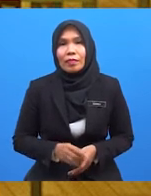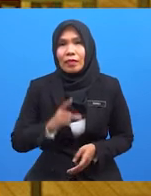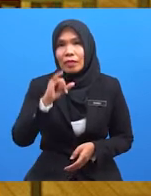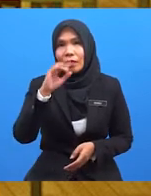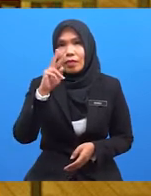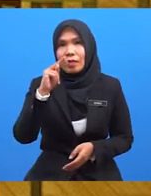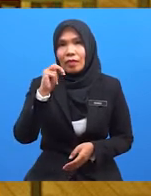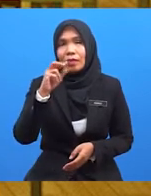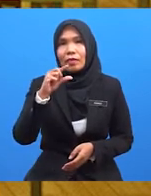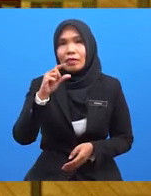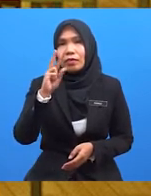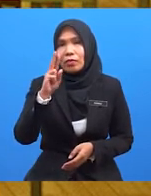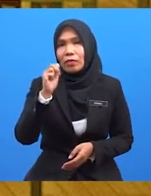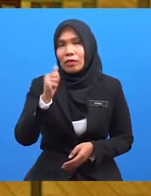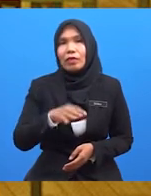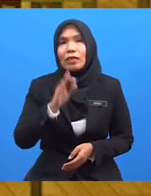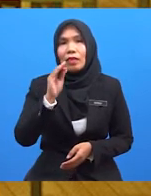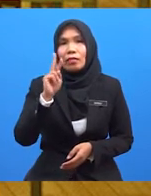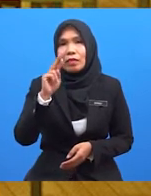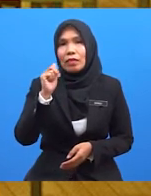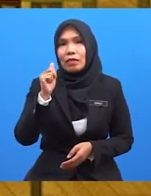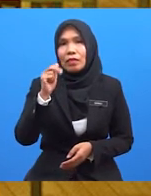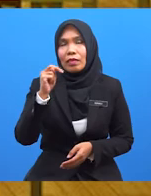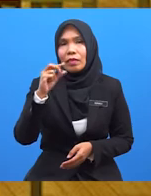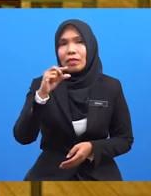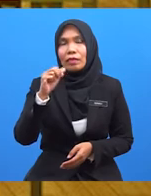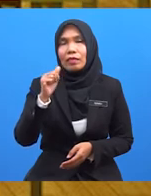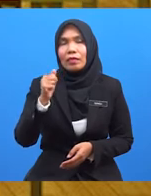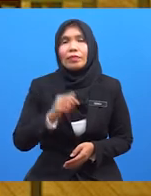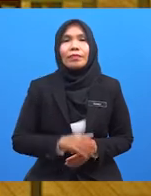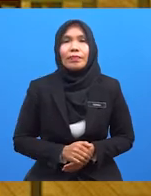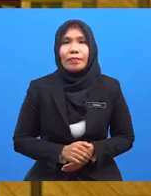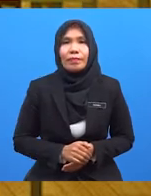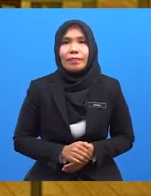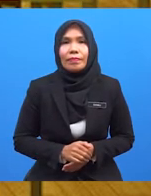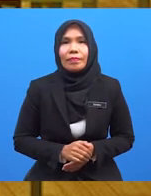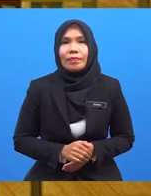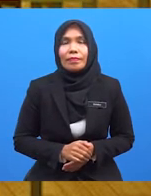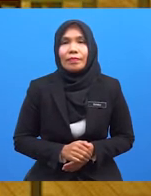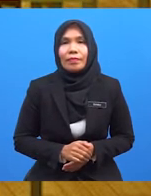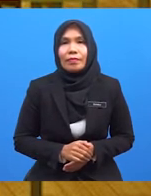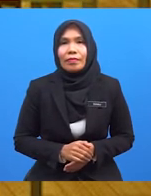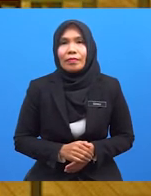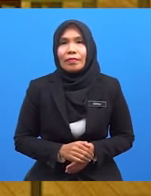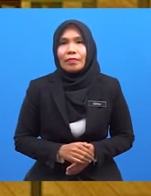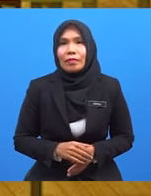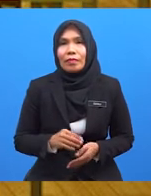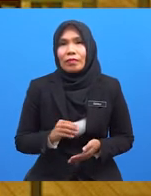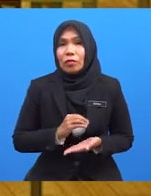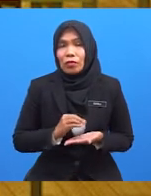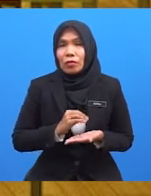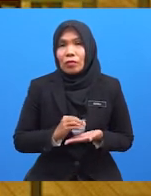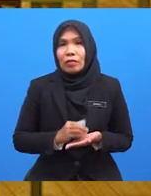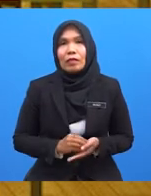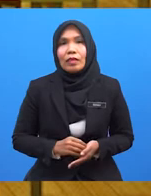rakyat Malaysia harus berbangga dengan bahasa kita. Tegak rumah kerana sendi, rosak